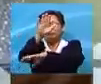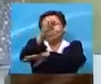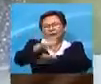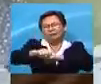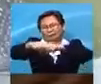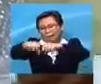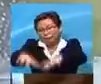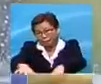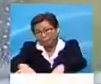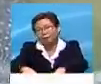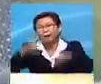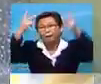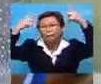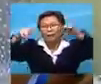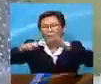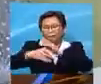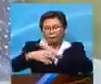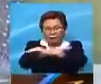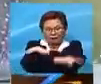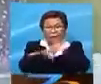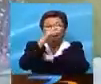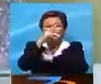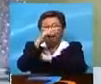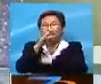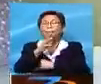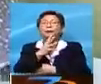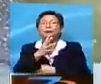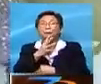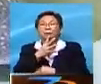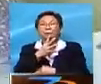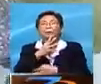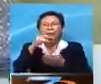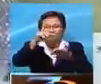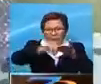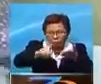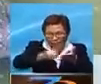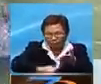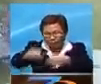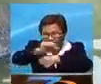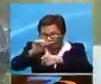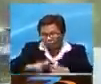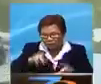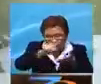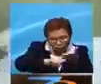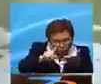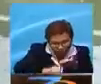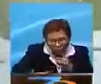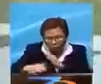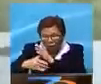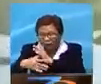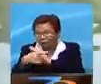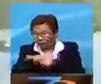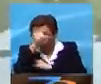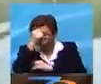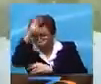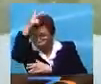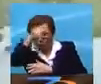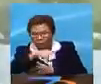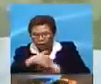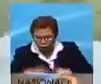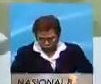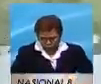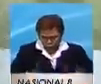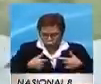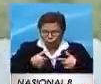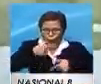Har menurutengarah perikanan Negeri G Man hasil pemeriksaan kakitangannya mendapati ikan paus itu masih